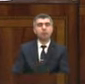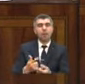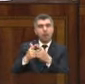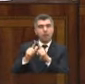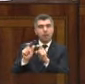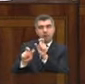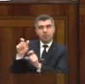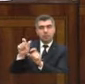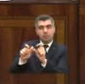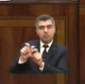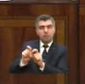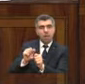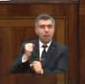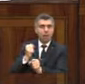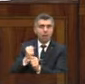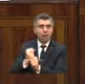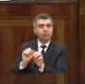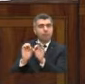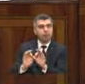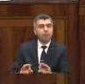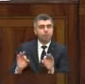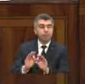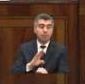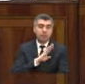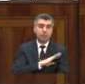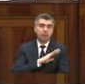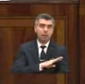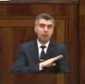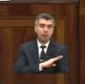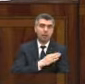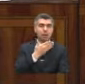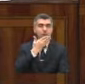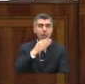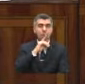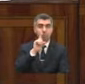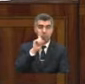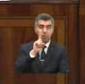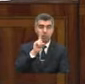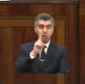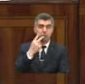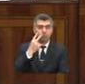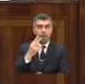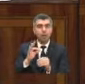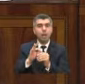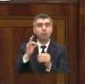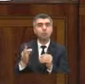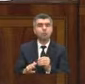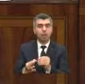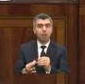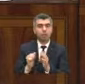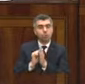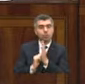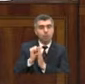الفئات وبعض المهن اللي تحملوها، ولكن الحمد لله الآن نلمسون النتائج وأيضا النجاحات